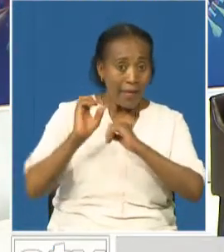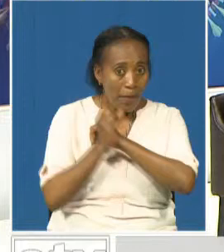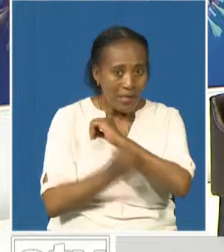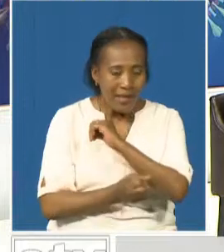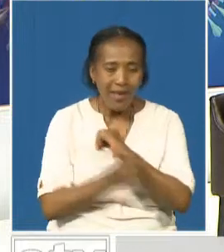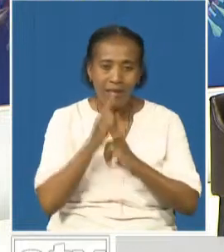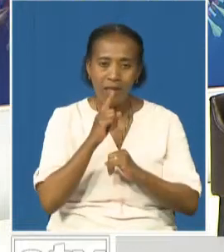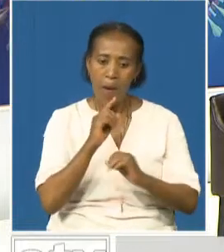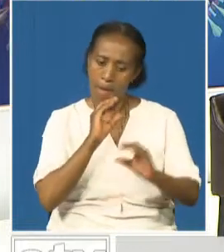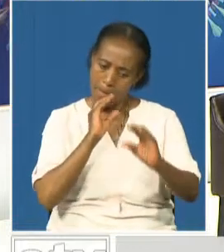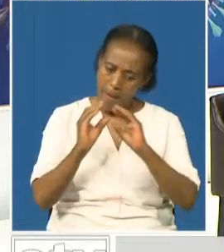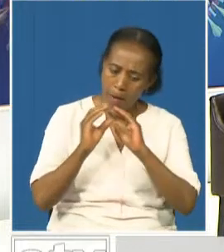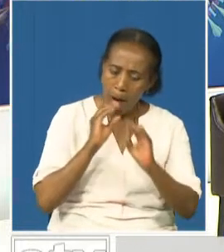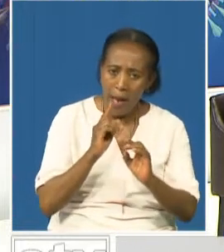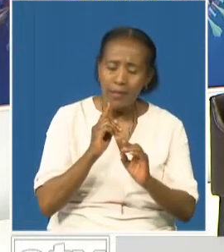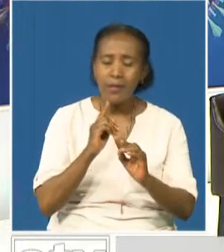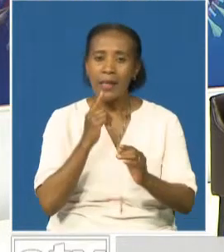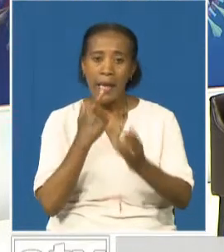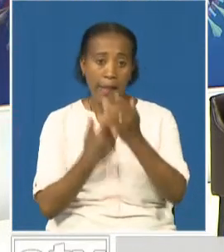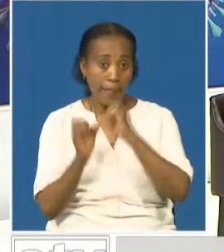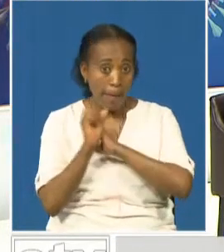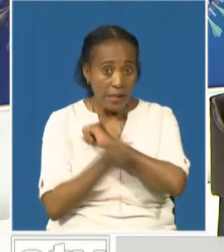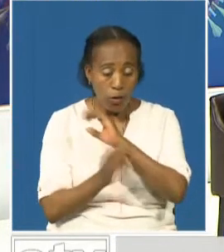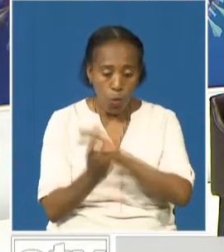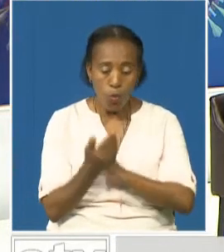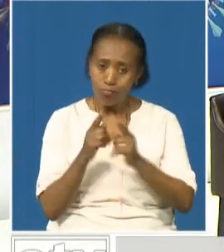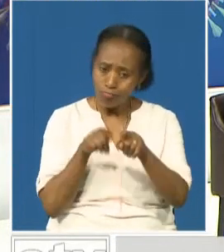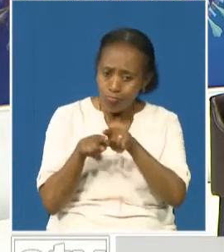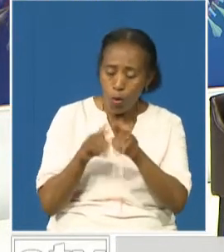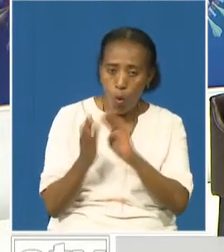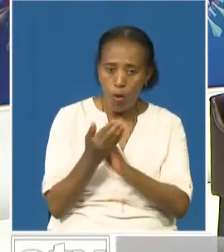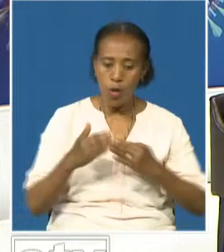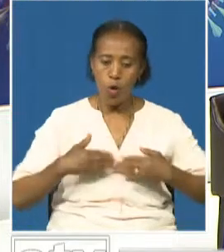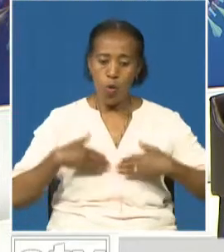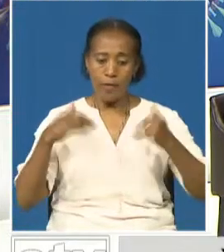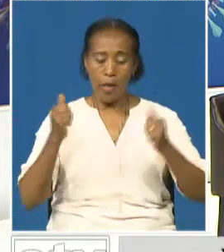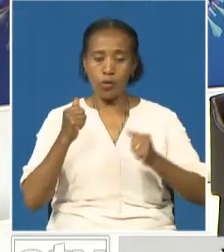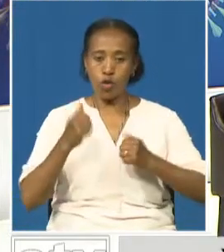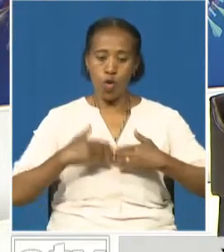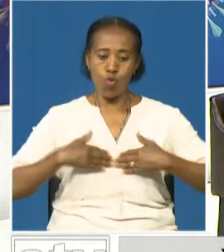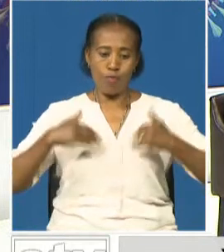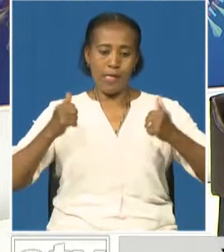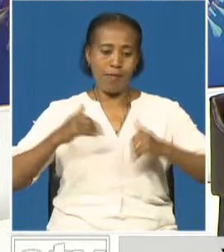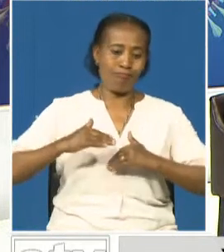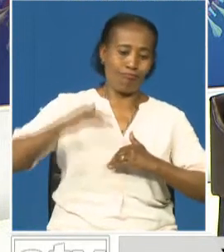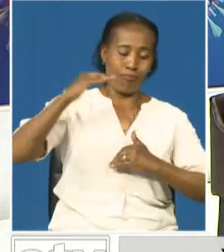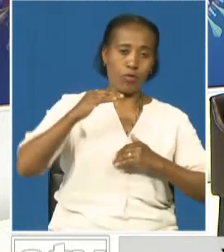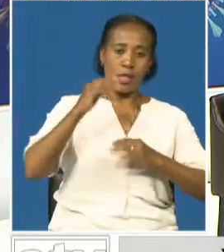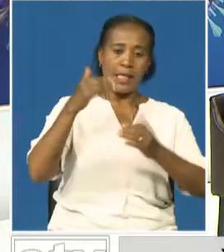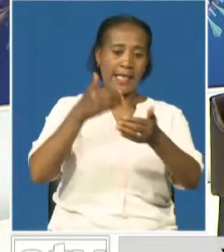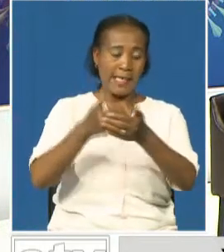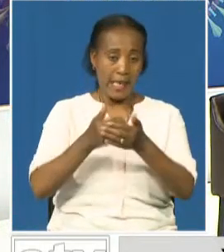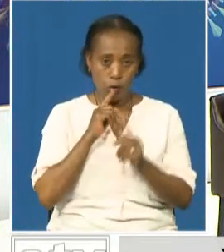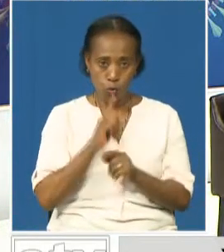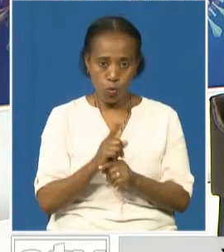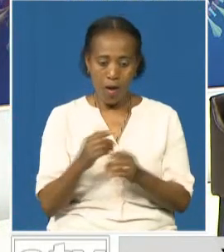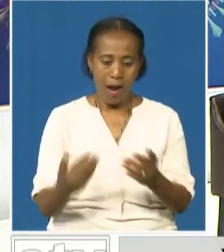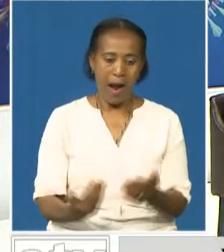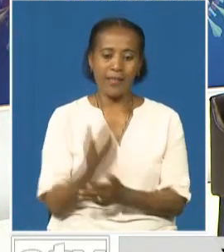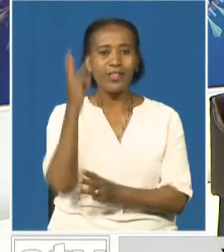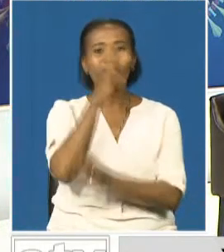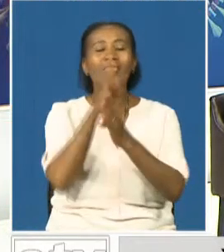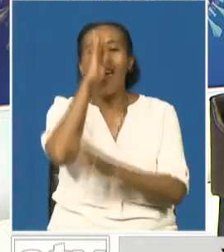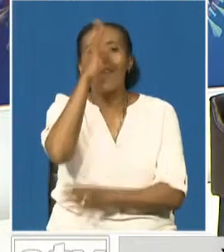ተመሰረተ በመግባባት ላይ ተመሰረተ ከነበረ ልጆች ወጣት ወይም ጉርምስና እድሜ ላይ ሲደርሱ አዲስ